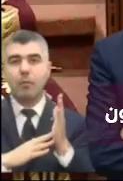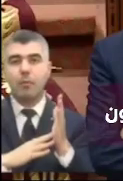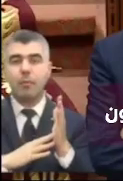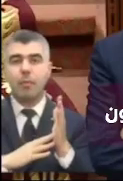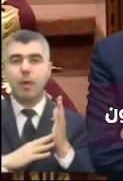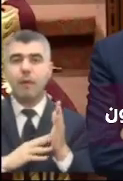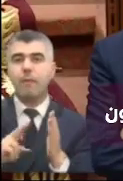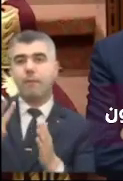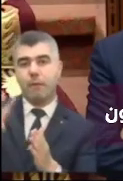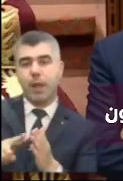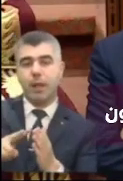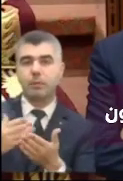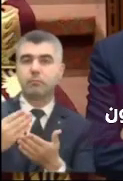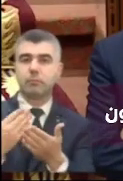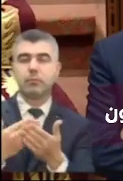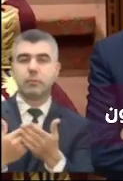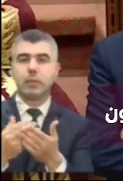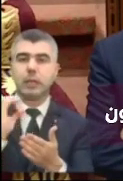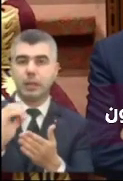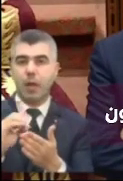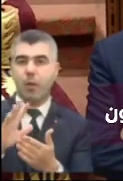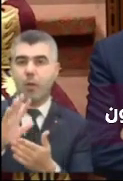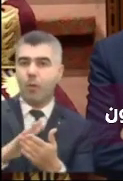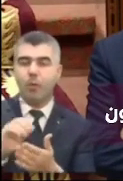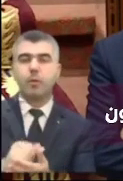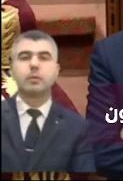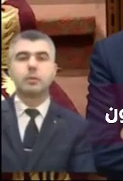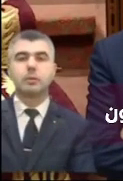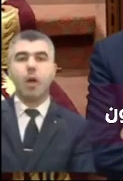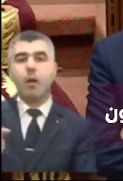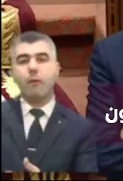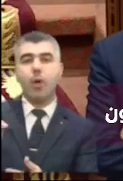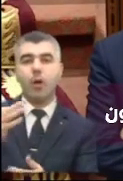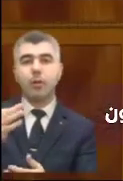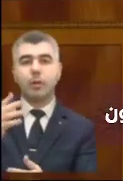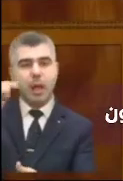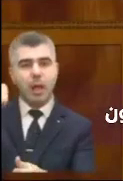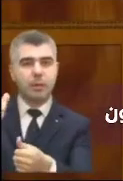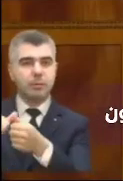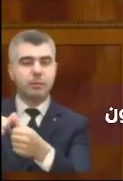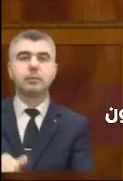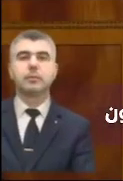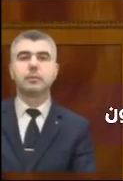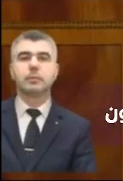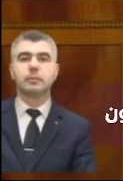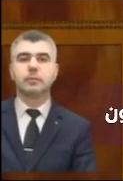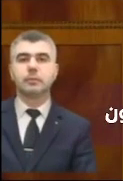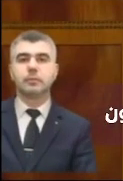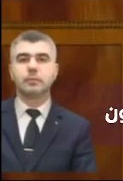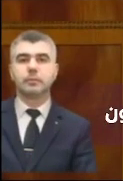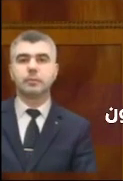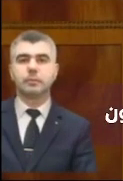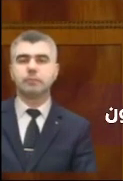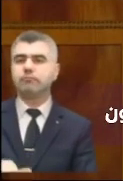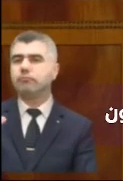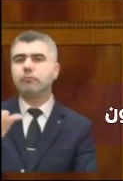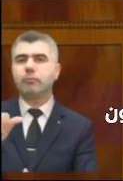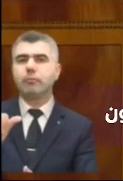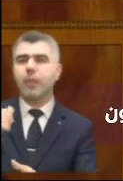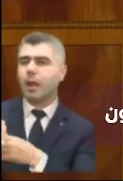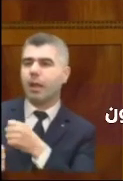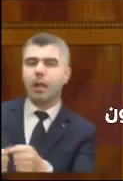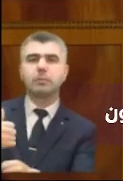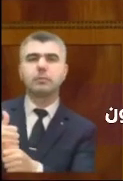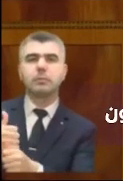تعيش فيها والتي تشارك في حيوية فرنسا في هذا القرن. نعم الكثير